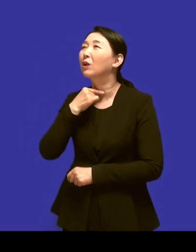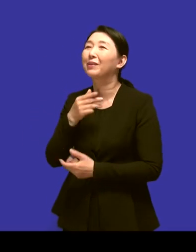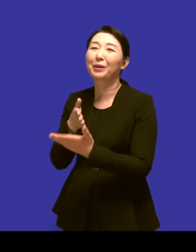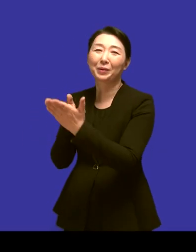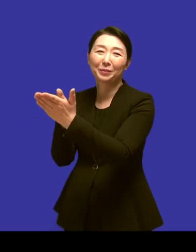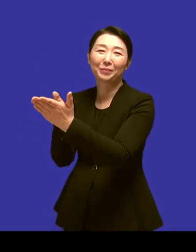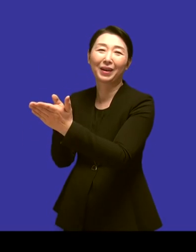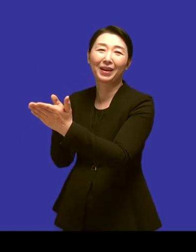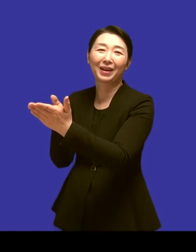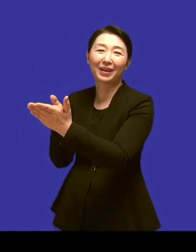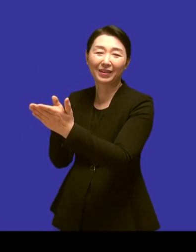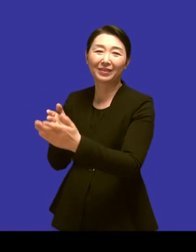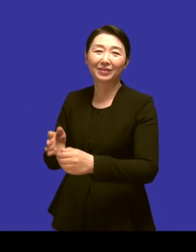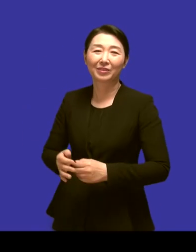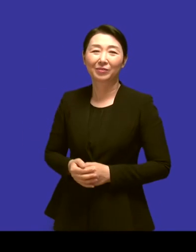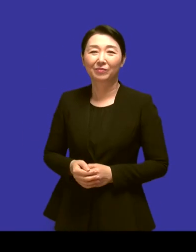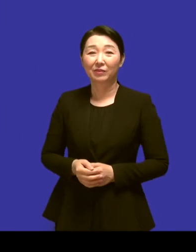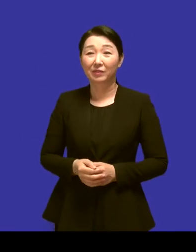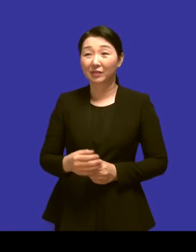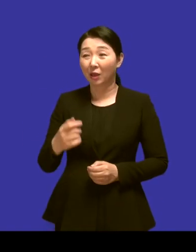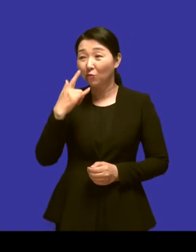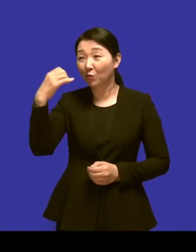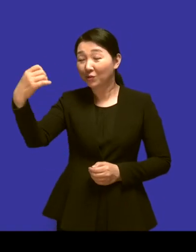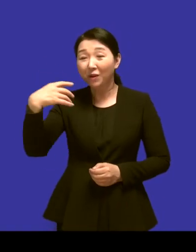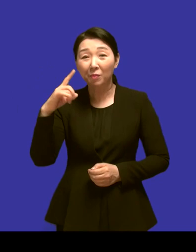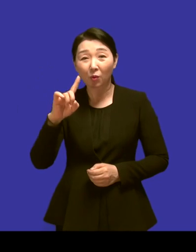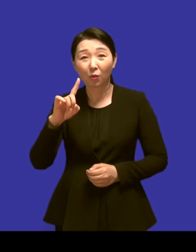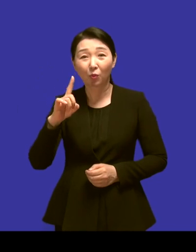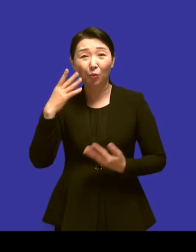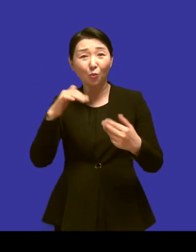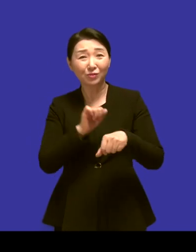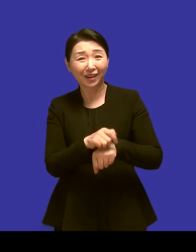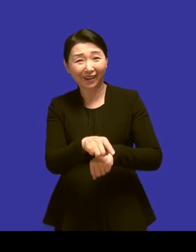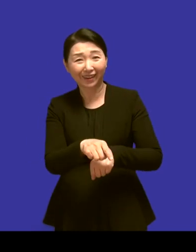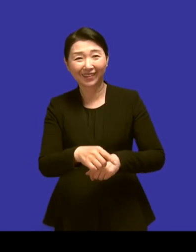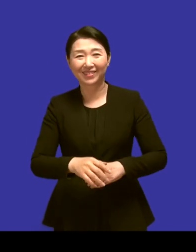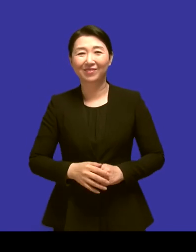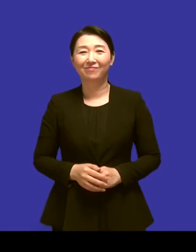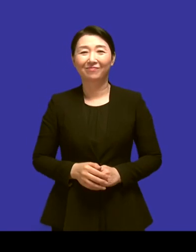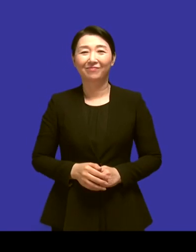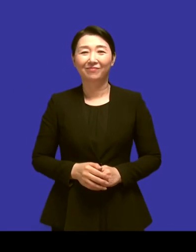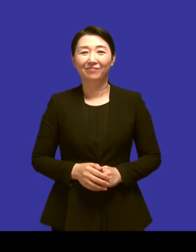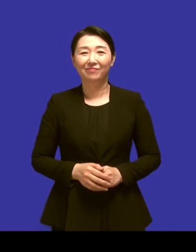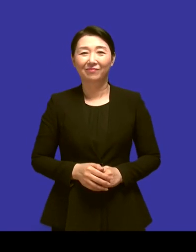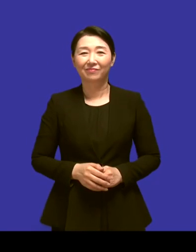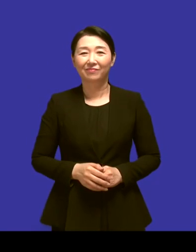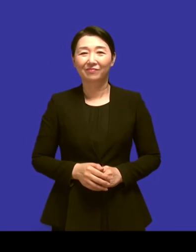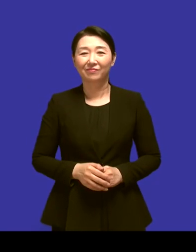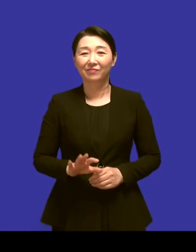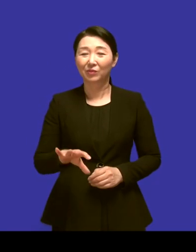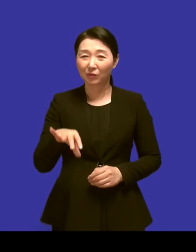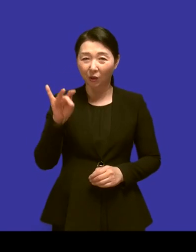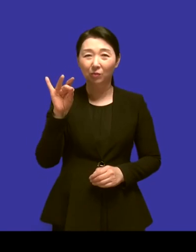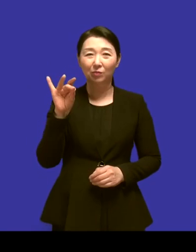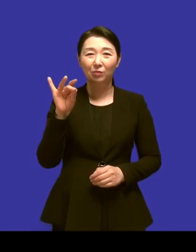이제 얘기를 말씀을 드렸었던 그때 뭐라 하세요? 공부도 잘하는 아들인데 근데 이제 그때 하셨던 말